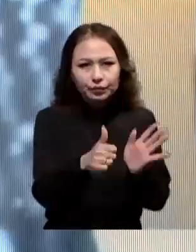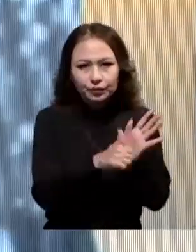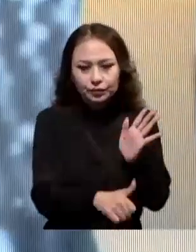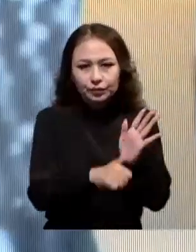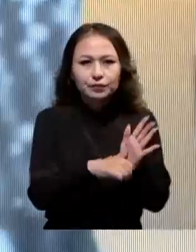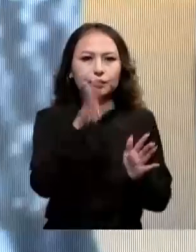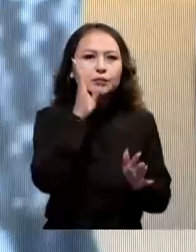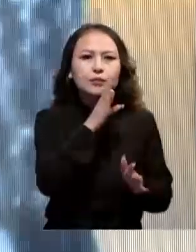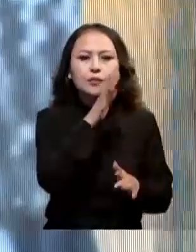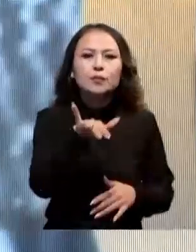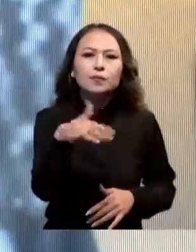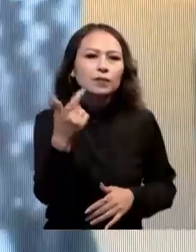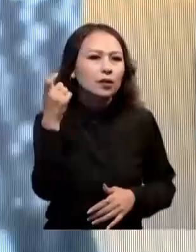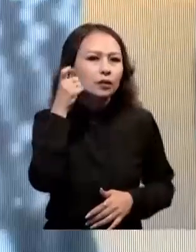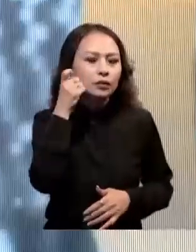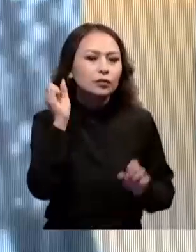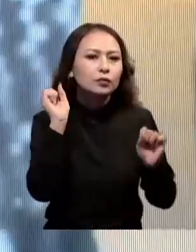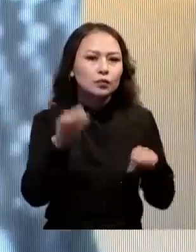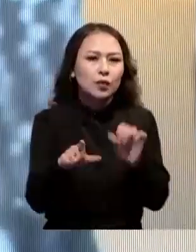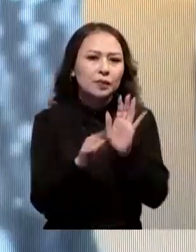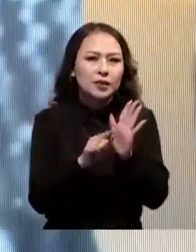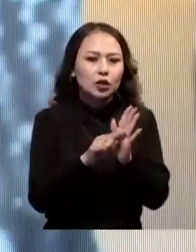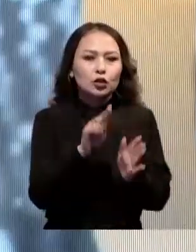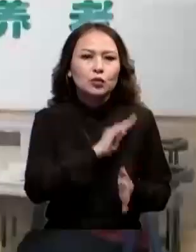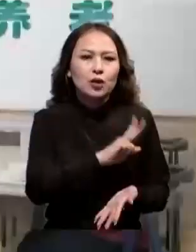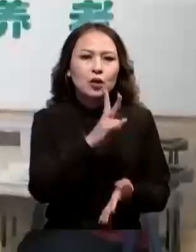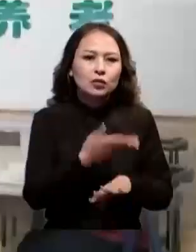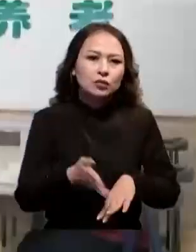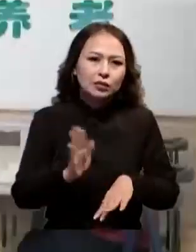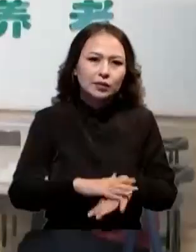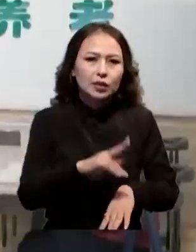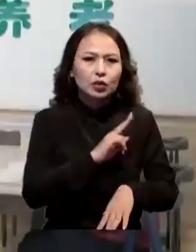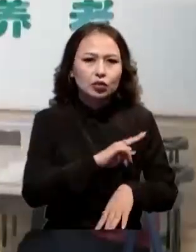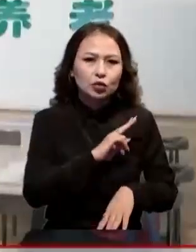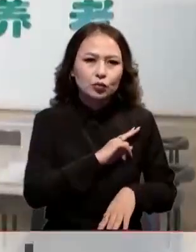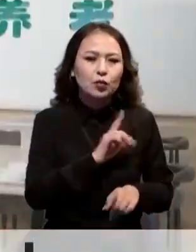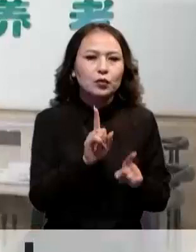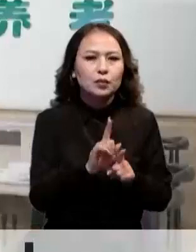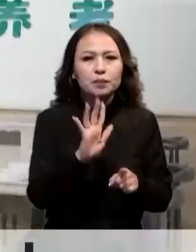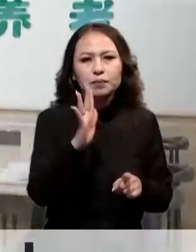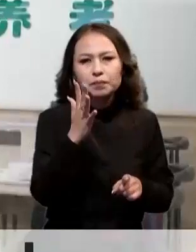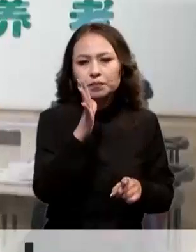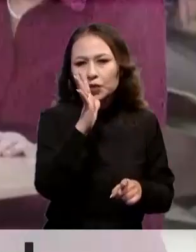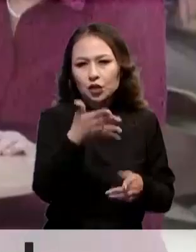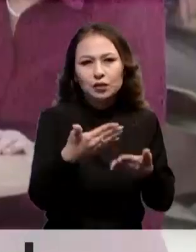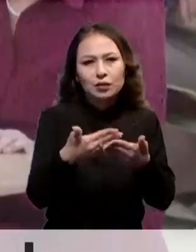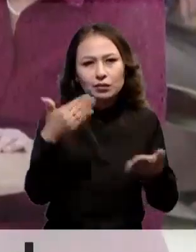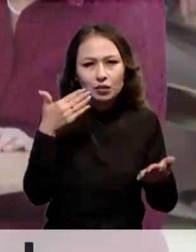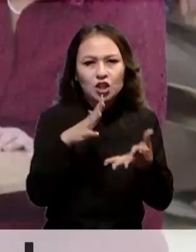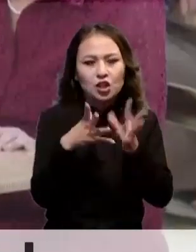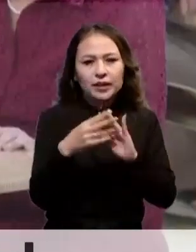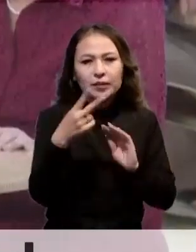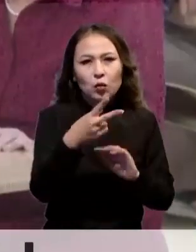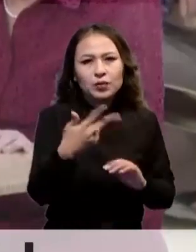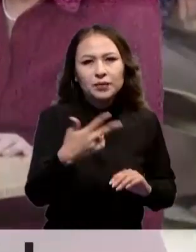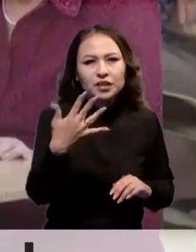адамдар 60-та, әйелдер 55 жасында зейнетке шыға алады. Жұмысы ауыр саналатын қызметкерлер үшін ол меже 5 жылға қысқарады.